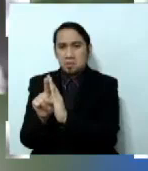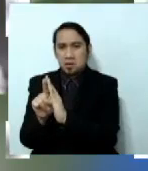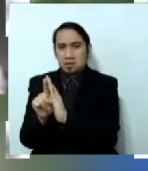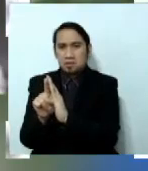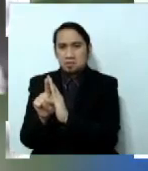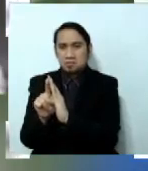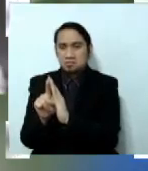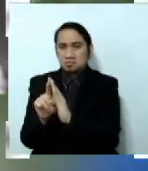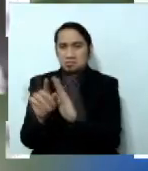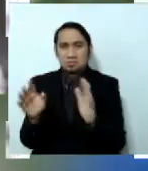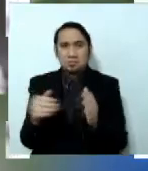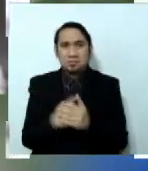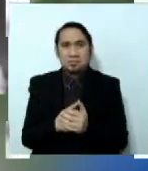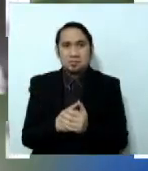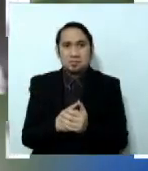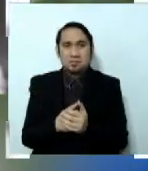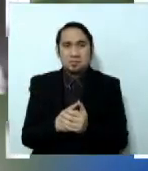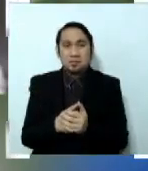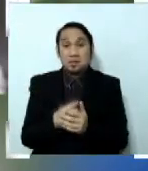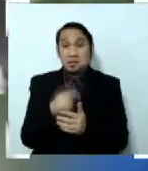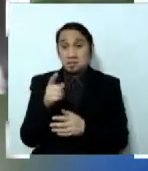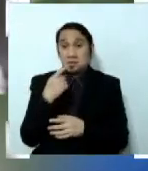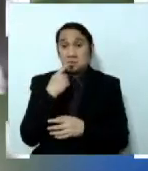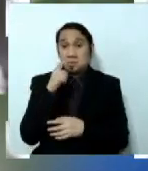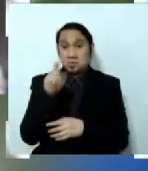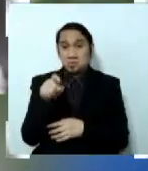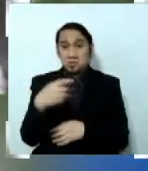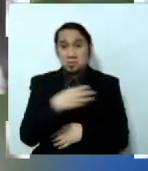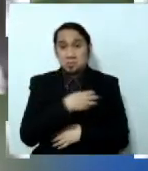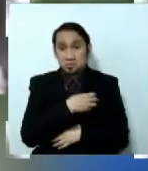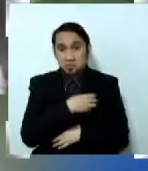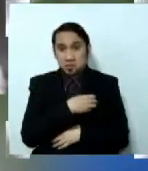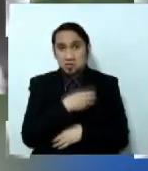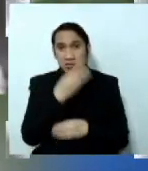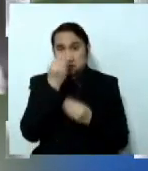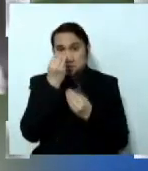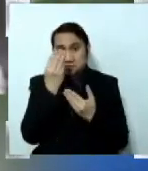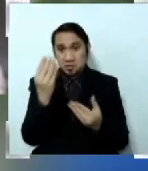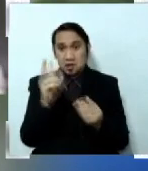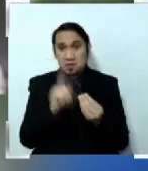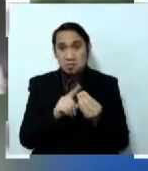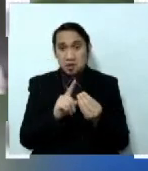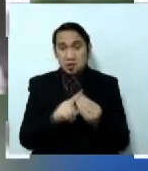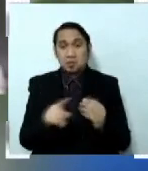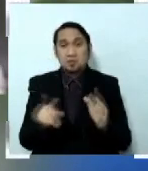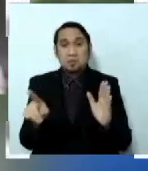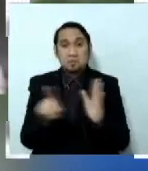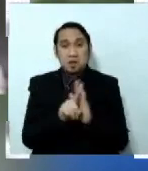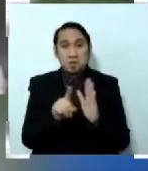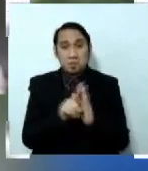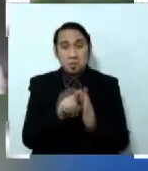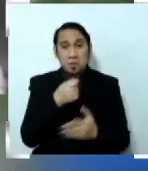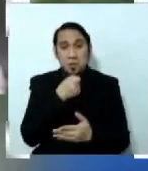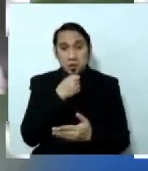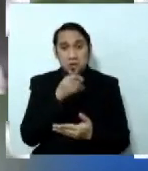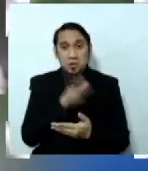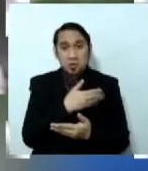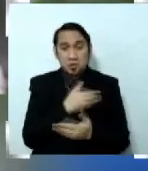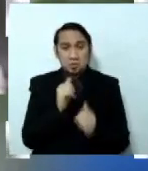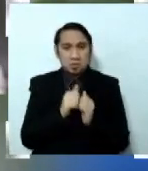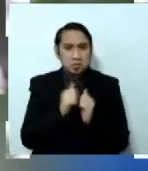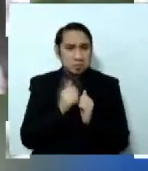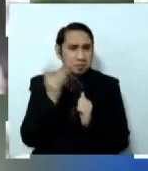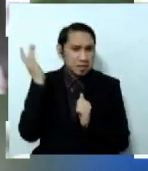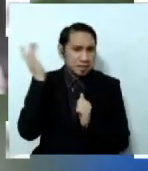Ang balabunot mikroponong kautusan sa pulisya para sa total ban ng videoke, karaoke at iba pang malalakas na audio device